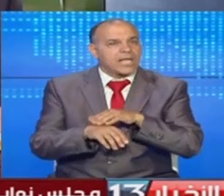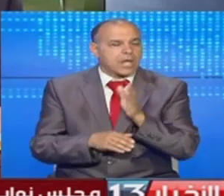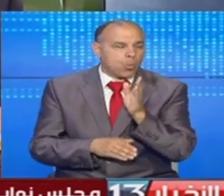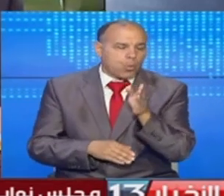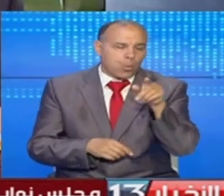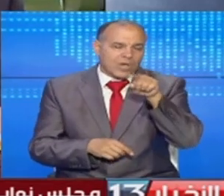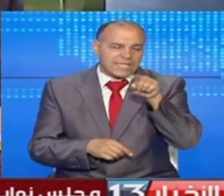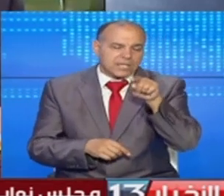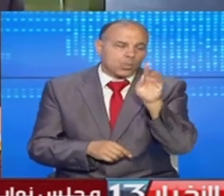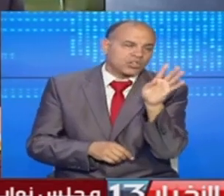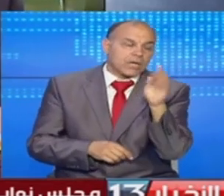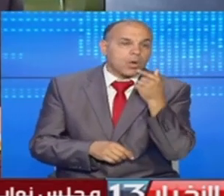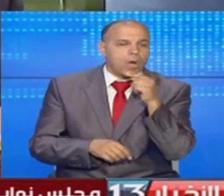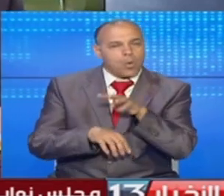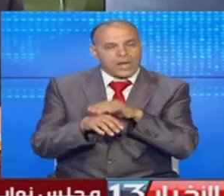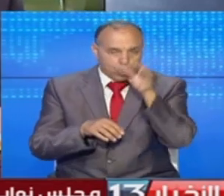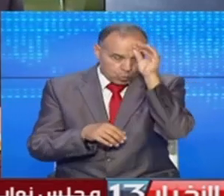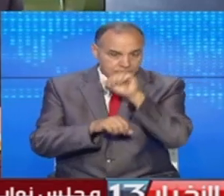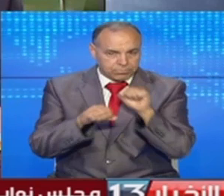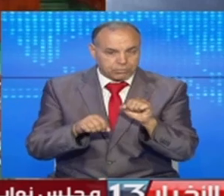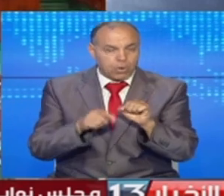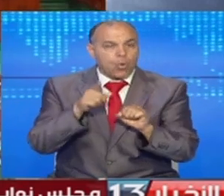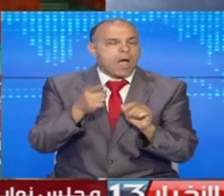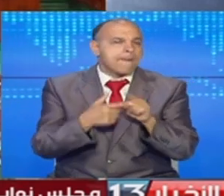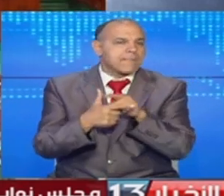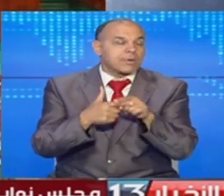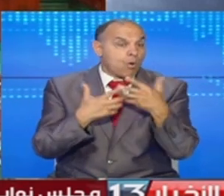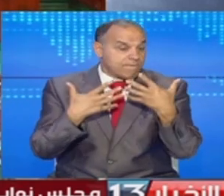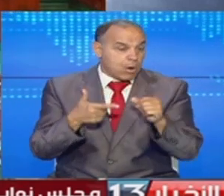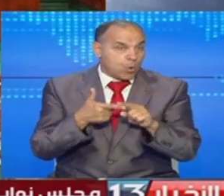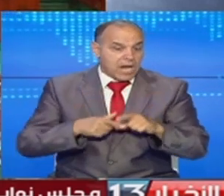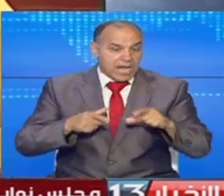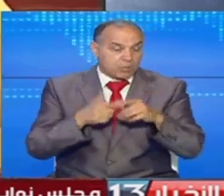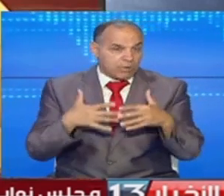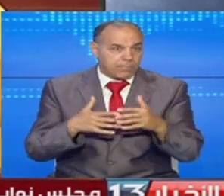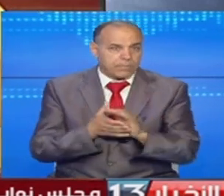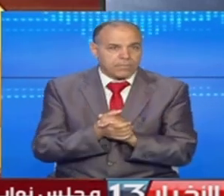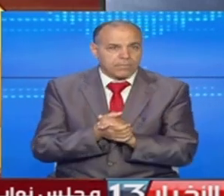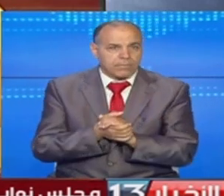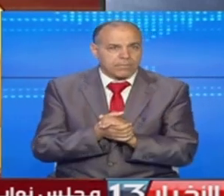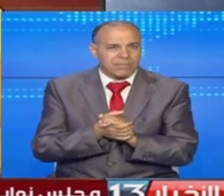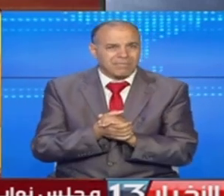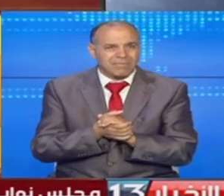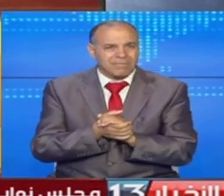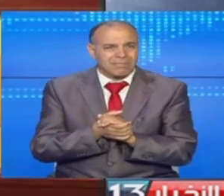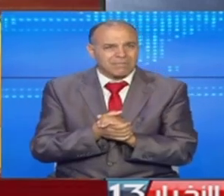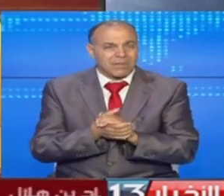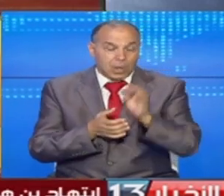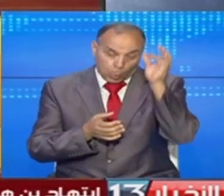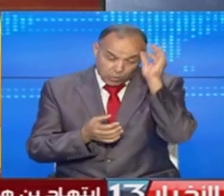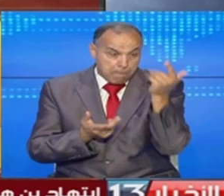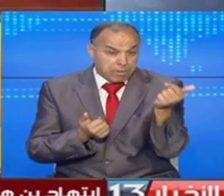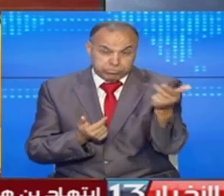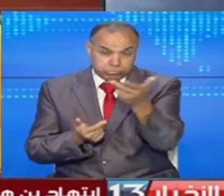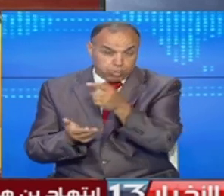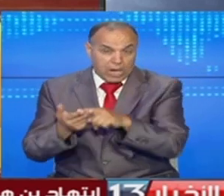الوسط والشمال الشرقيين وولايات تونس الكبرى. ومن بين ما خلصت إليه اللجنة ضعف تثمين ما تسخر به الجهات